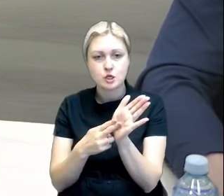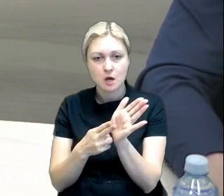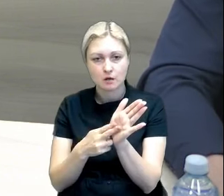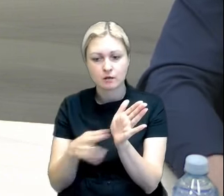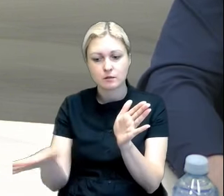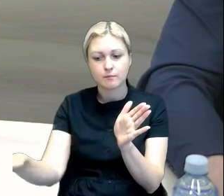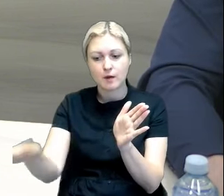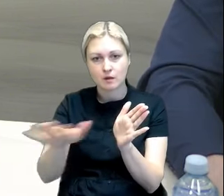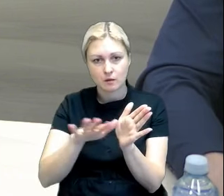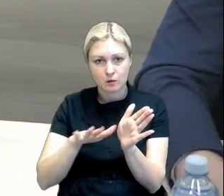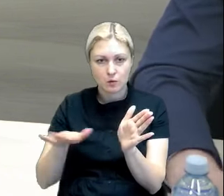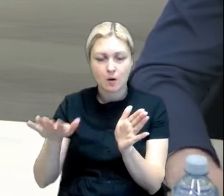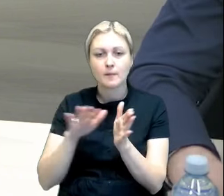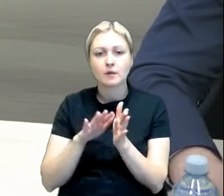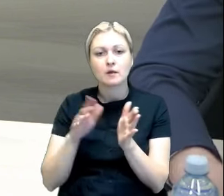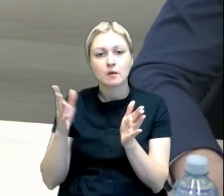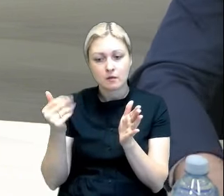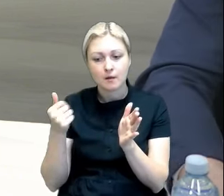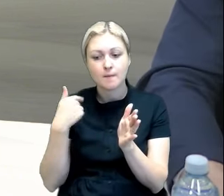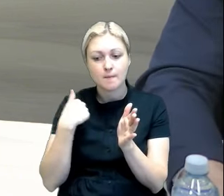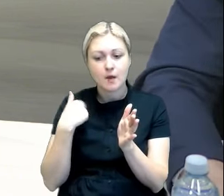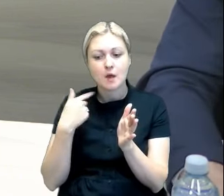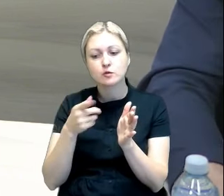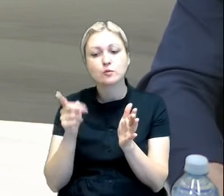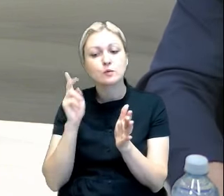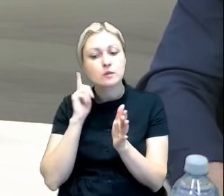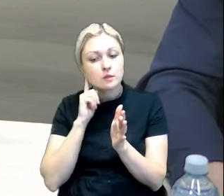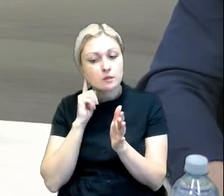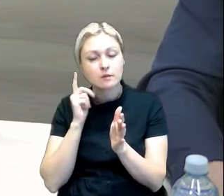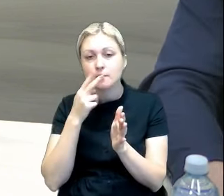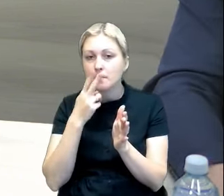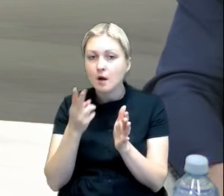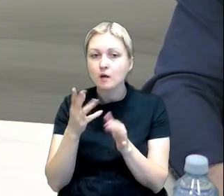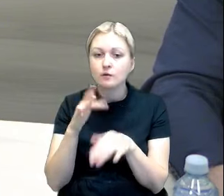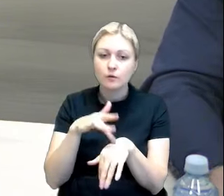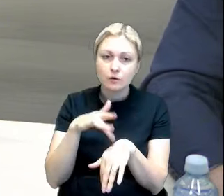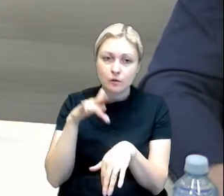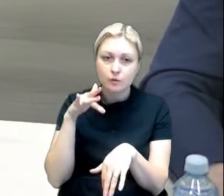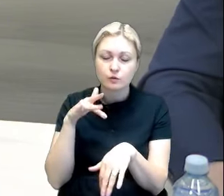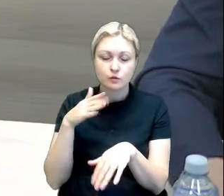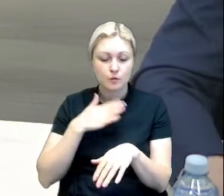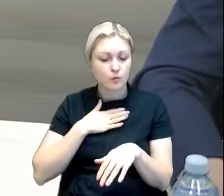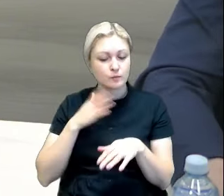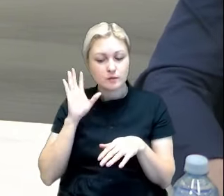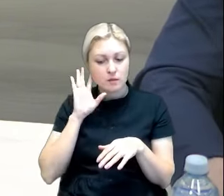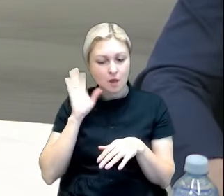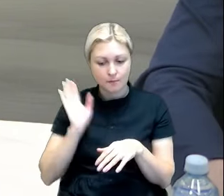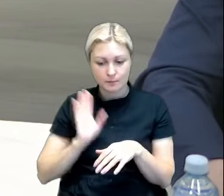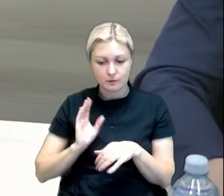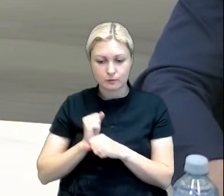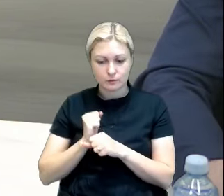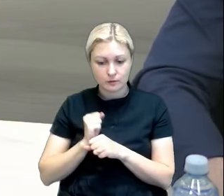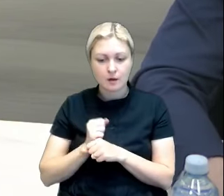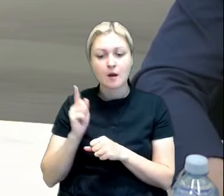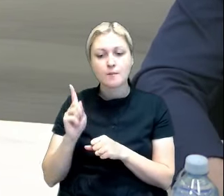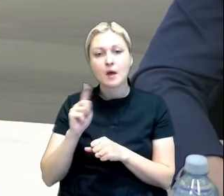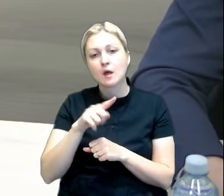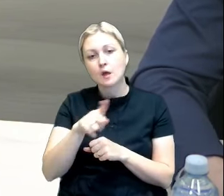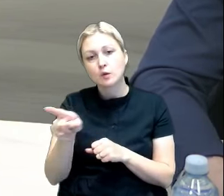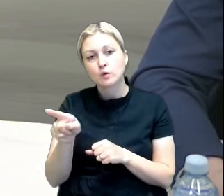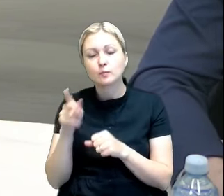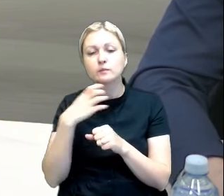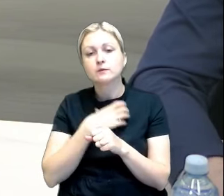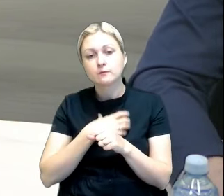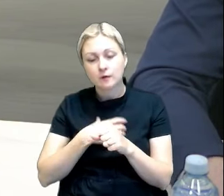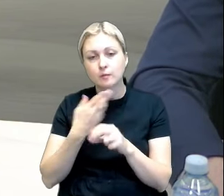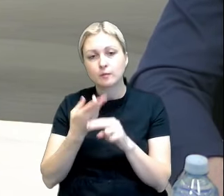taip mes jus girdime taip mes matome taip mes jaučiame darome tai kas mums nepriklauso bet dėl to kad tai yra svarbu ir ir reikalinga aš